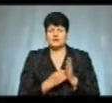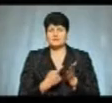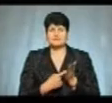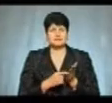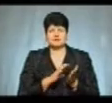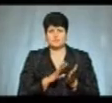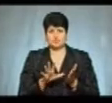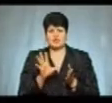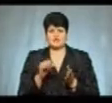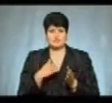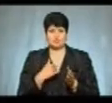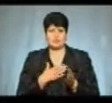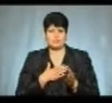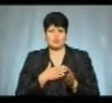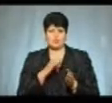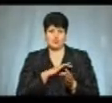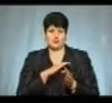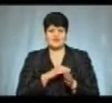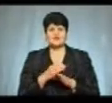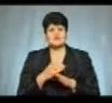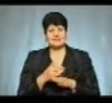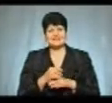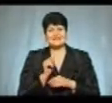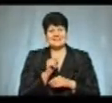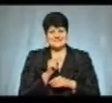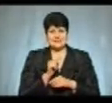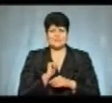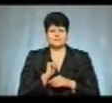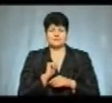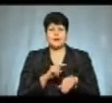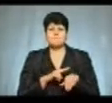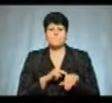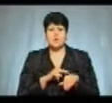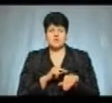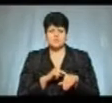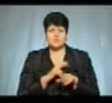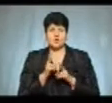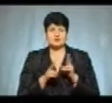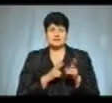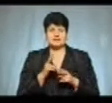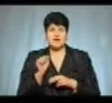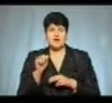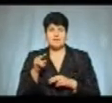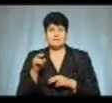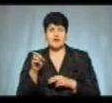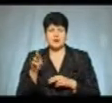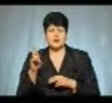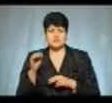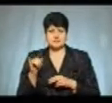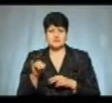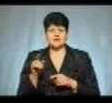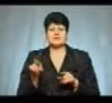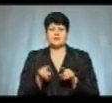підтверджений, а всі були на мою користь. Частину із них патрульна поліція оскаржила апеляційно, і теж